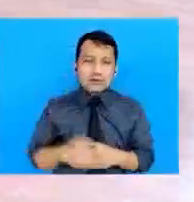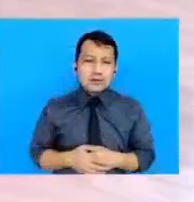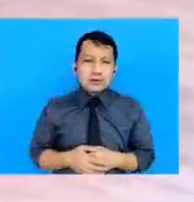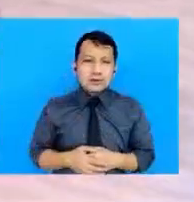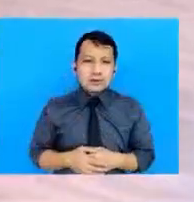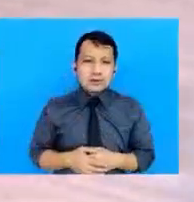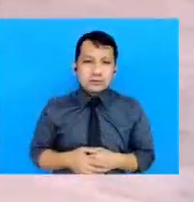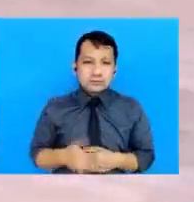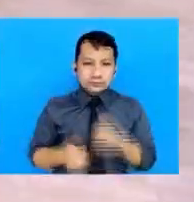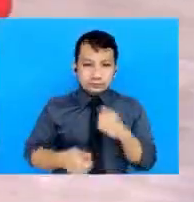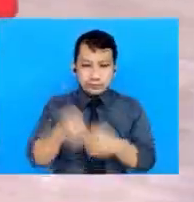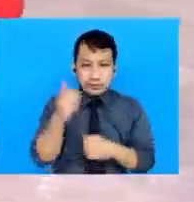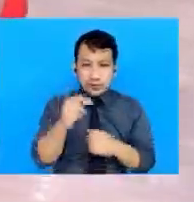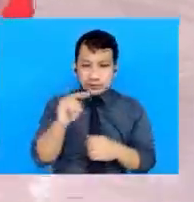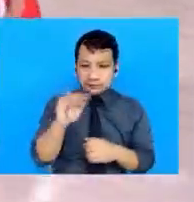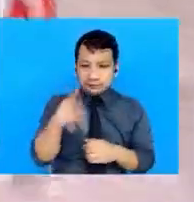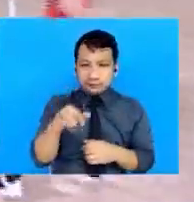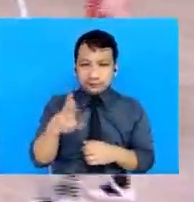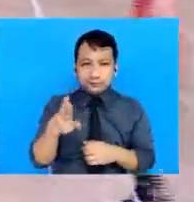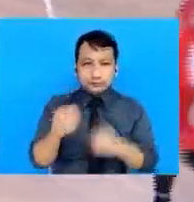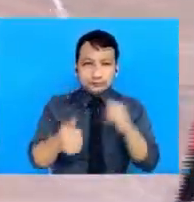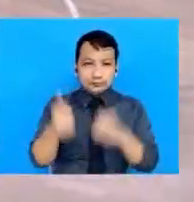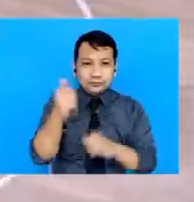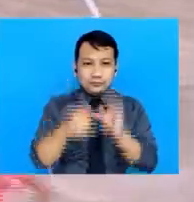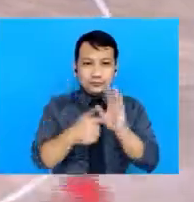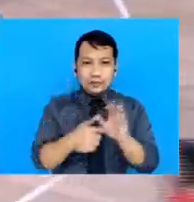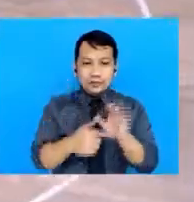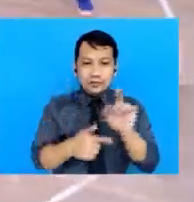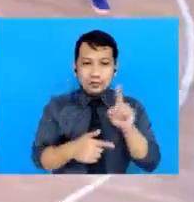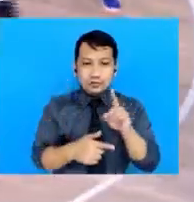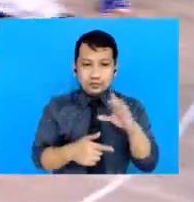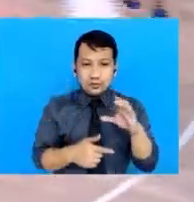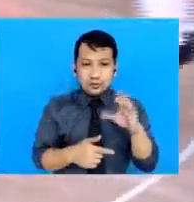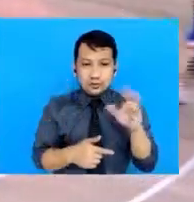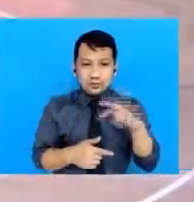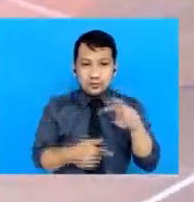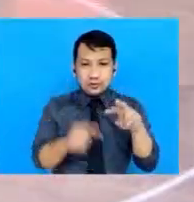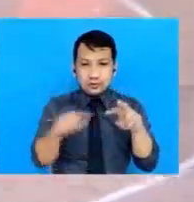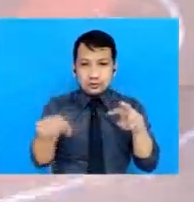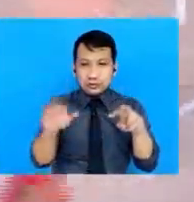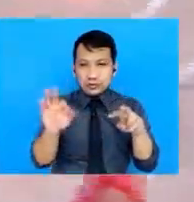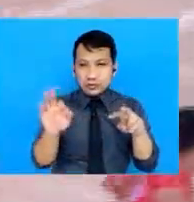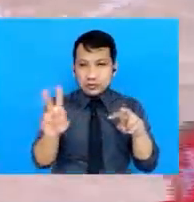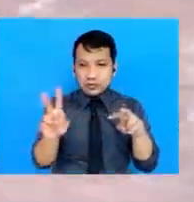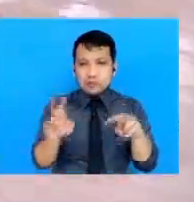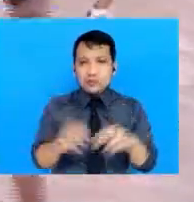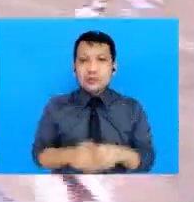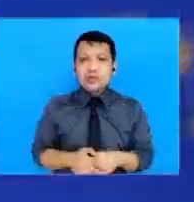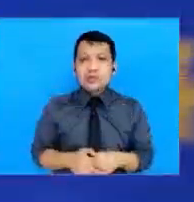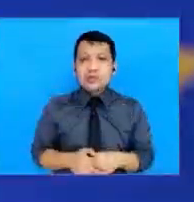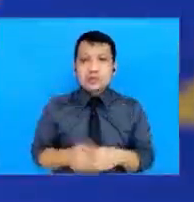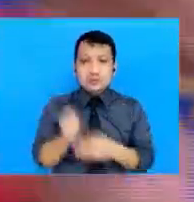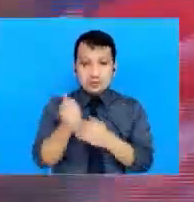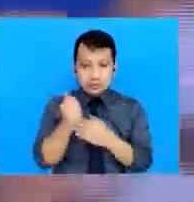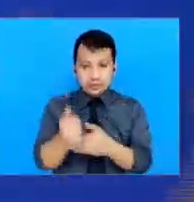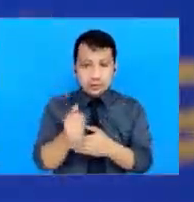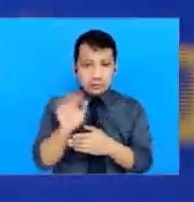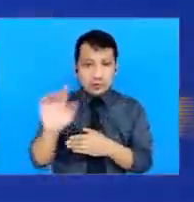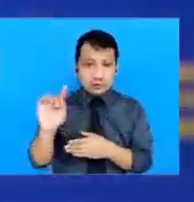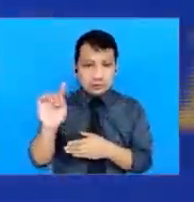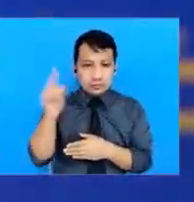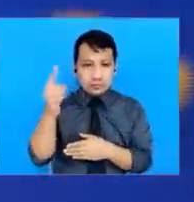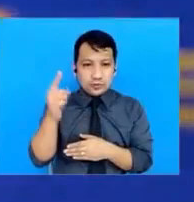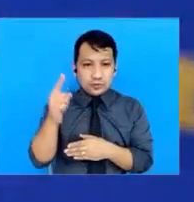ang Northport Batampier contra Alaska Aces sa score na 122-94. Yan ay sa tulong ng unang triple-double